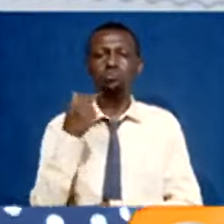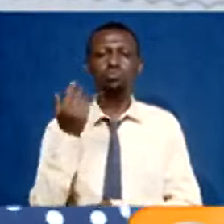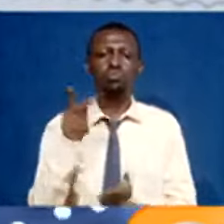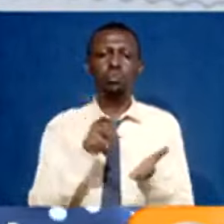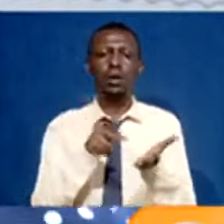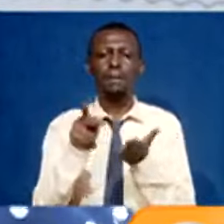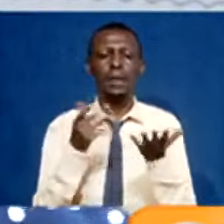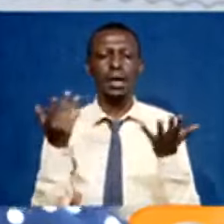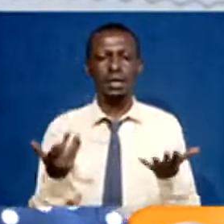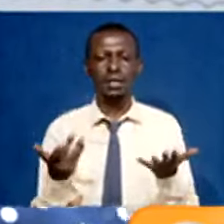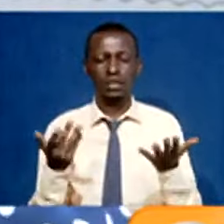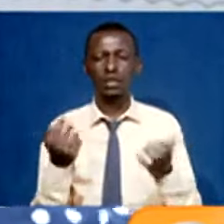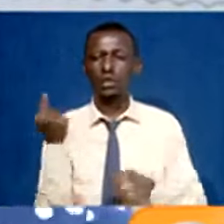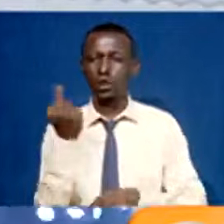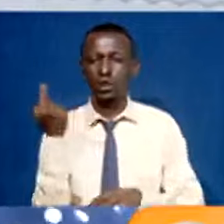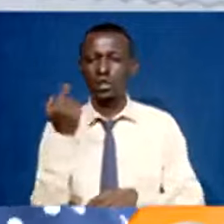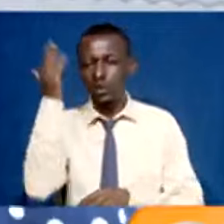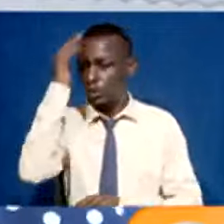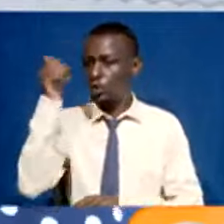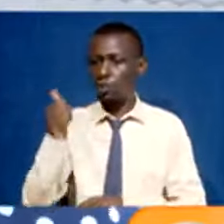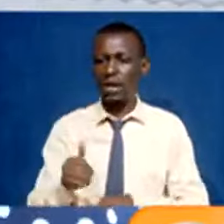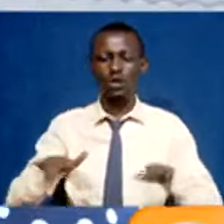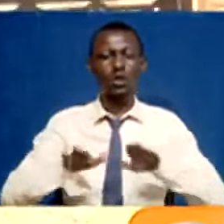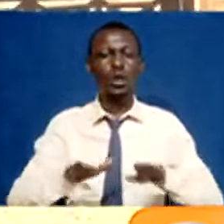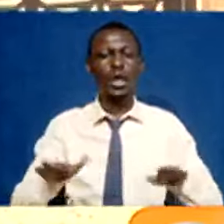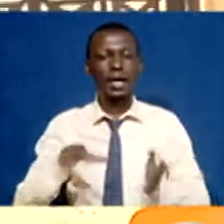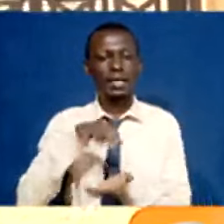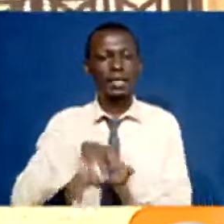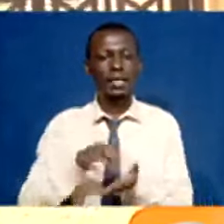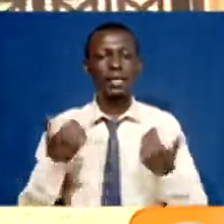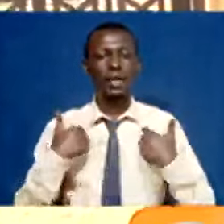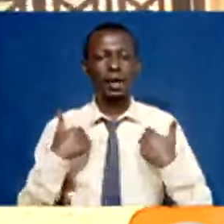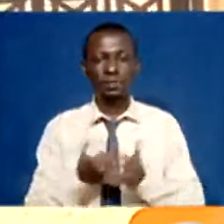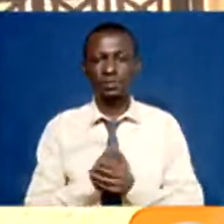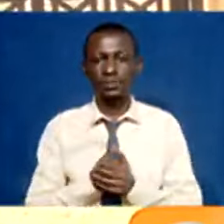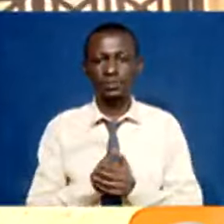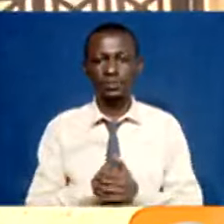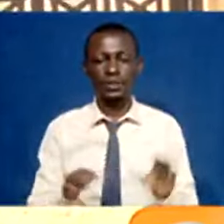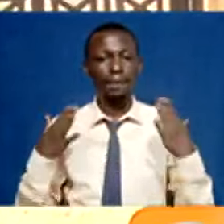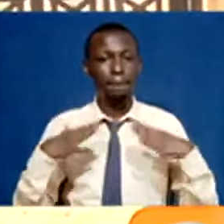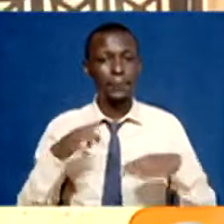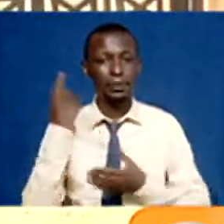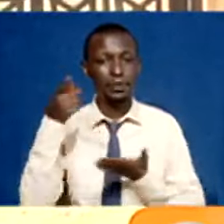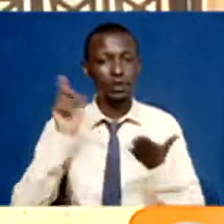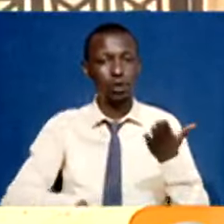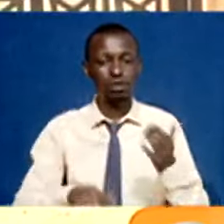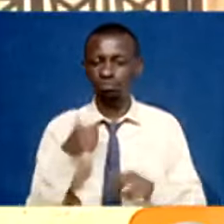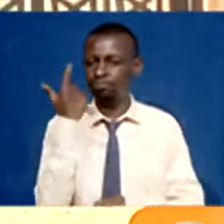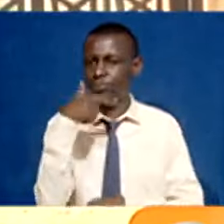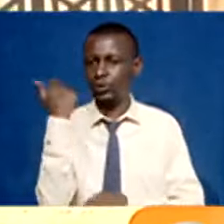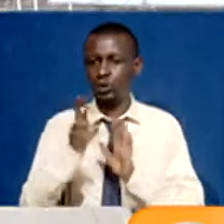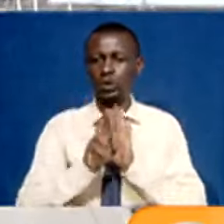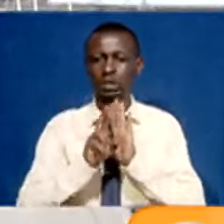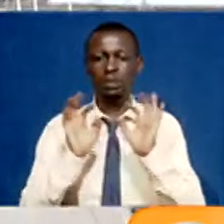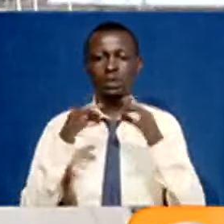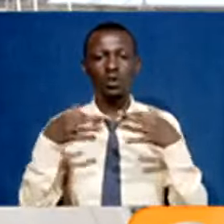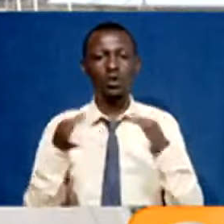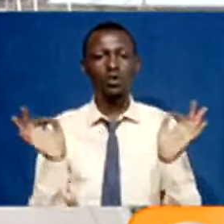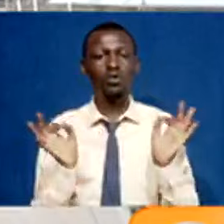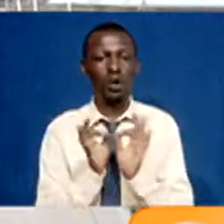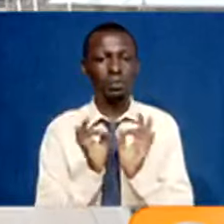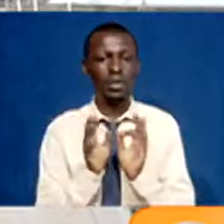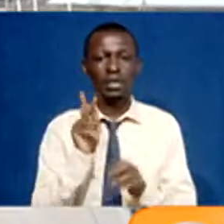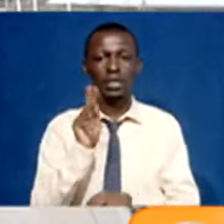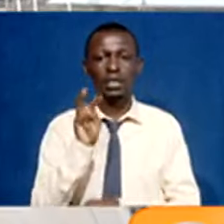hapa innocently, hatukuwa tunajua ichaba iko na case. Aidha, wakazi hao wanasema wale wanaowakilisha familia ya Kirima